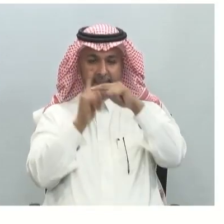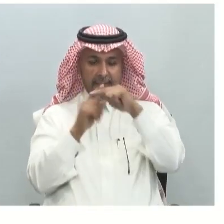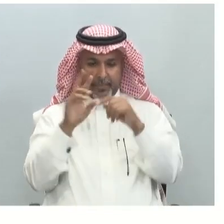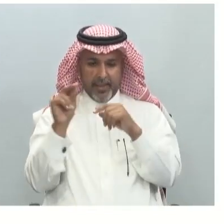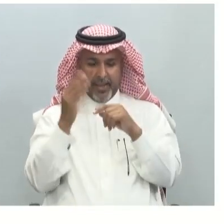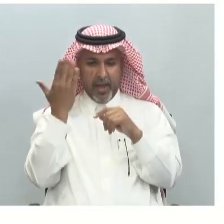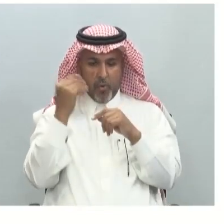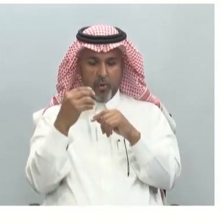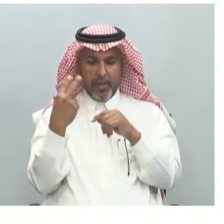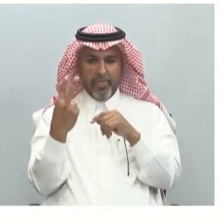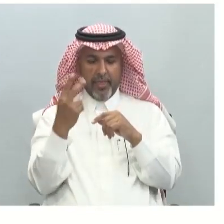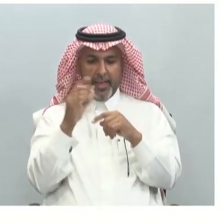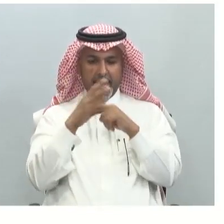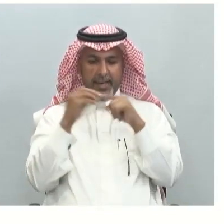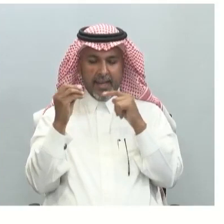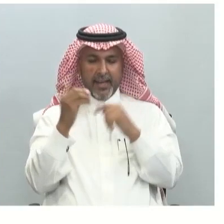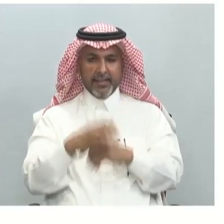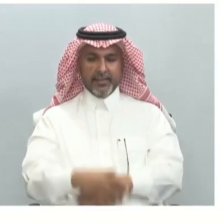عفوا ناقص